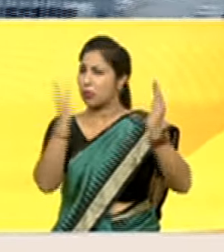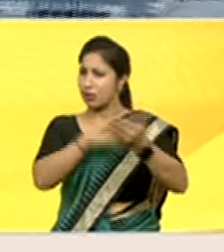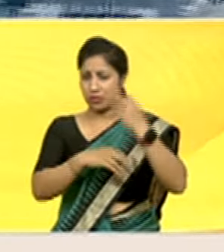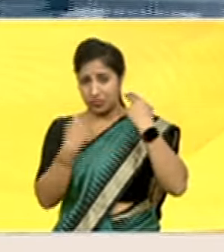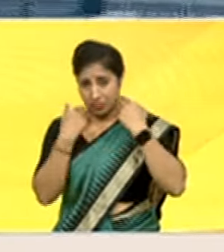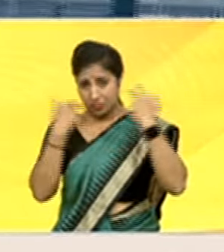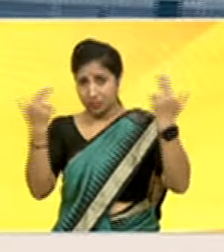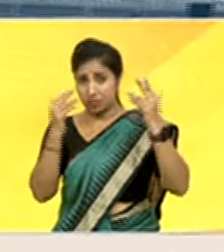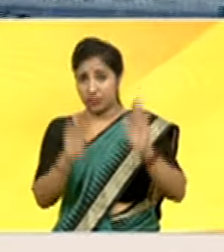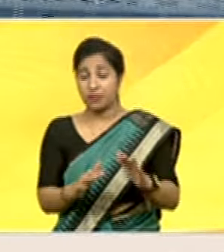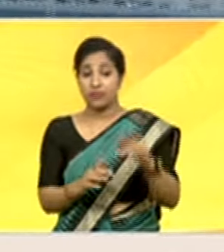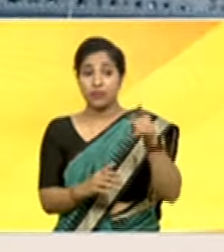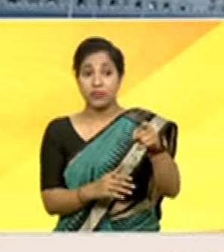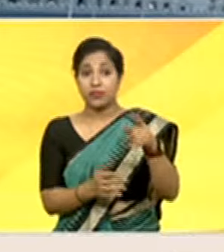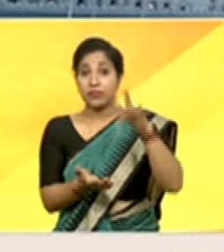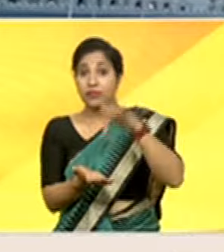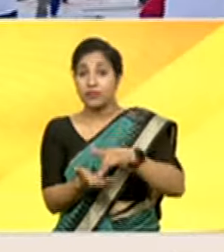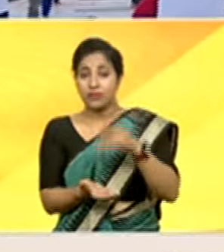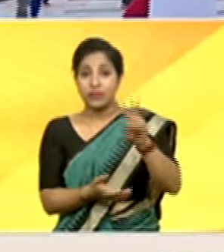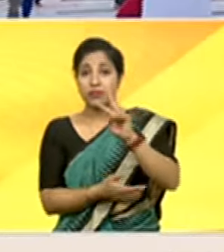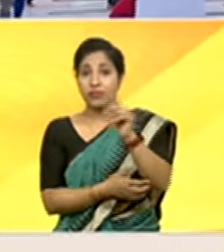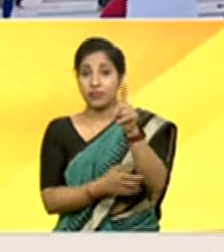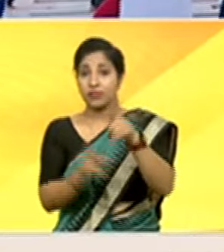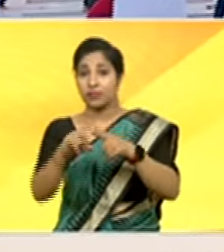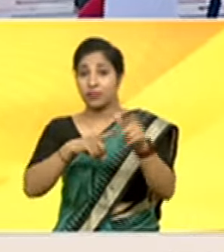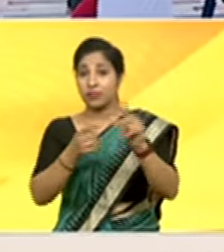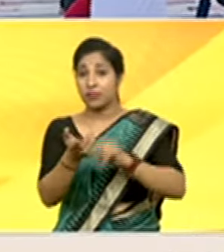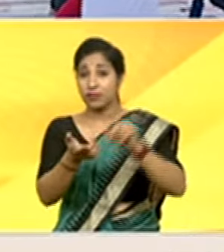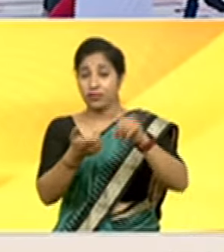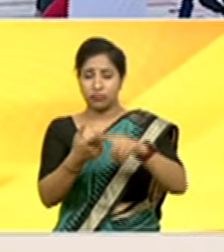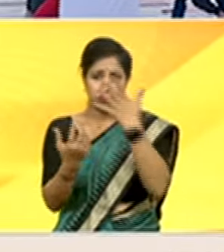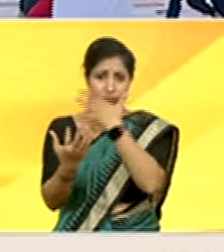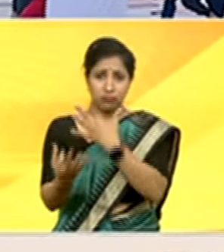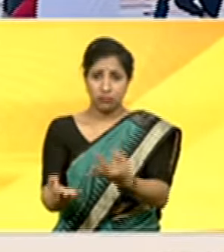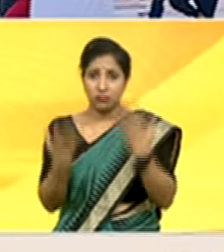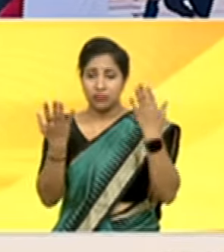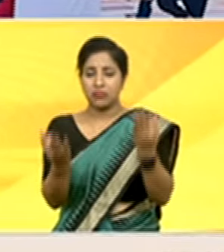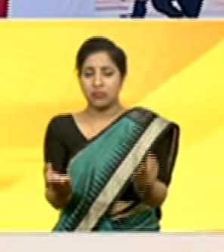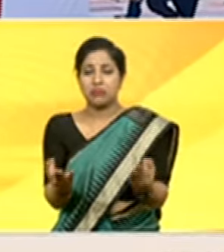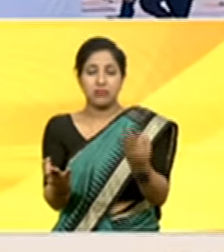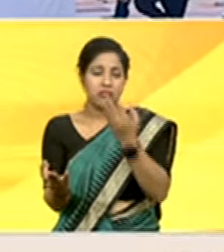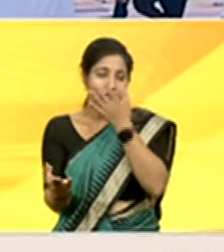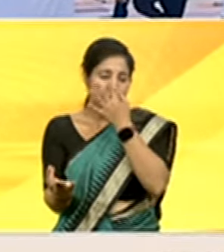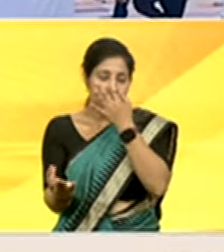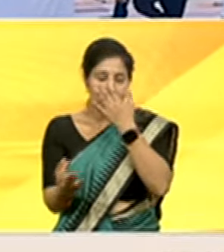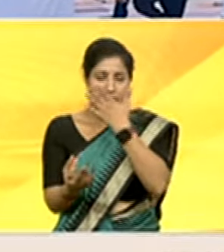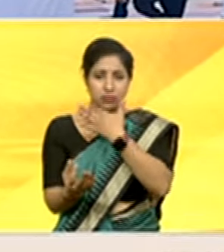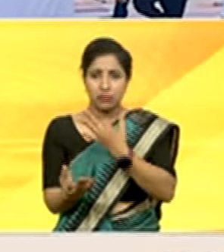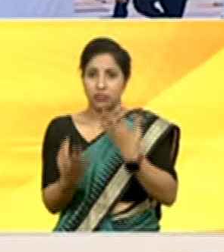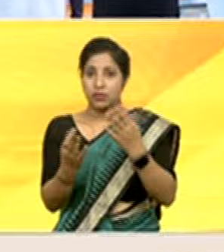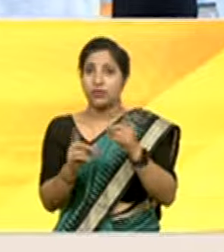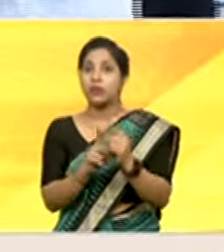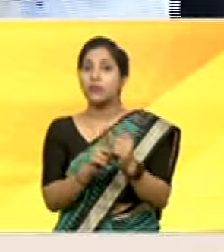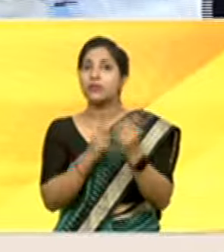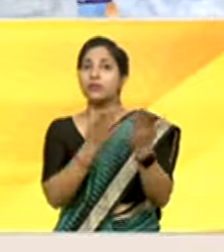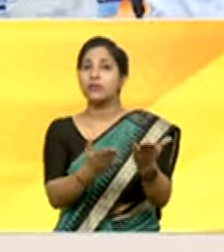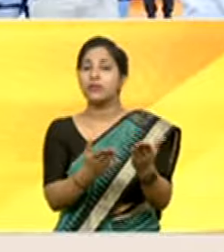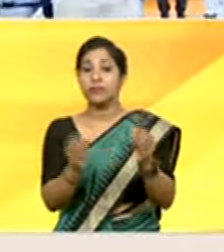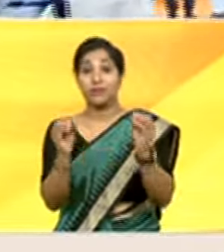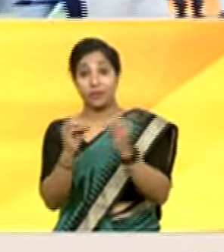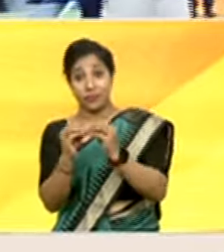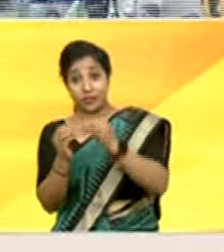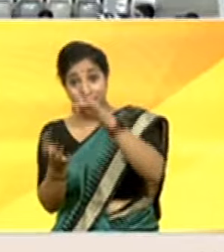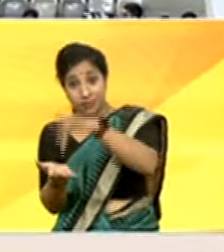है। यहां भी 21 जुन को शांदार योगा सेशन का आयोजन हुआ। बहरीन